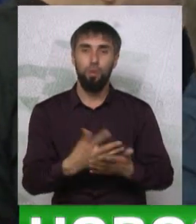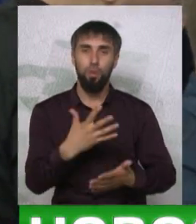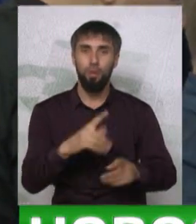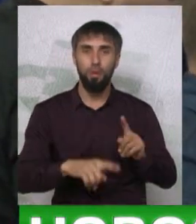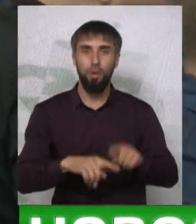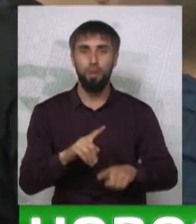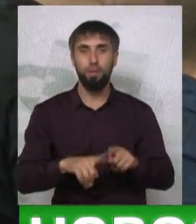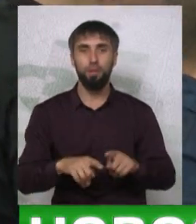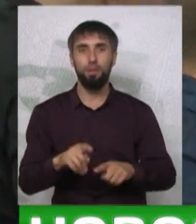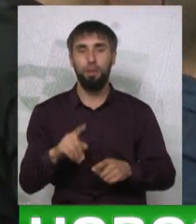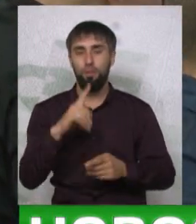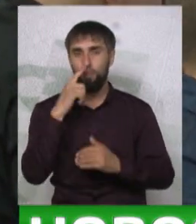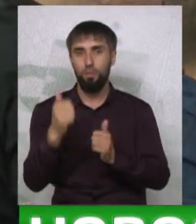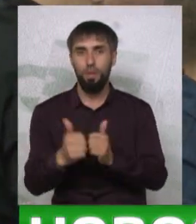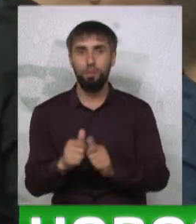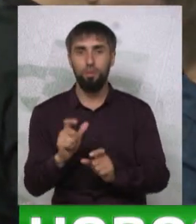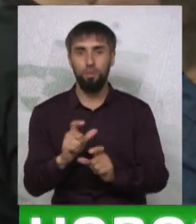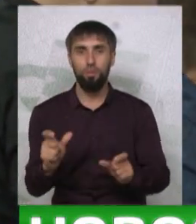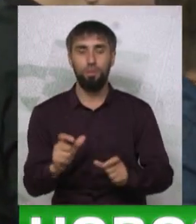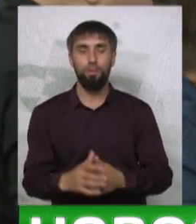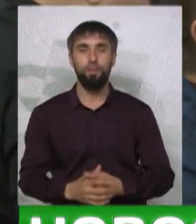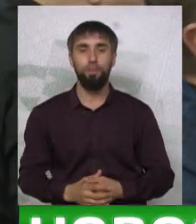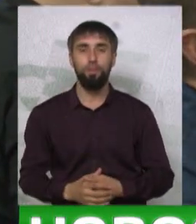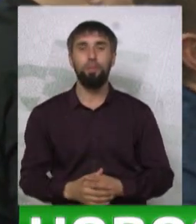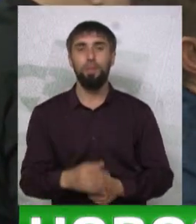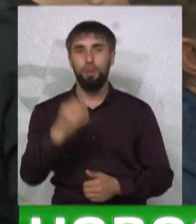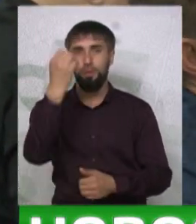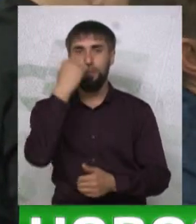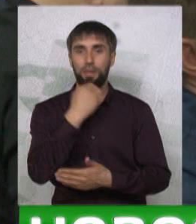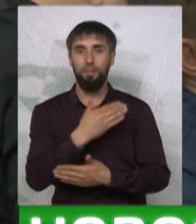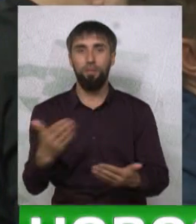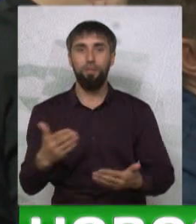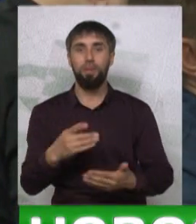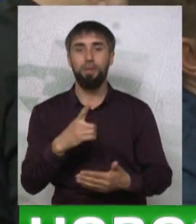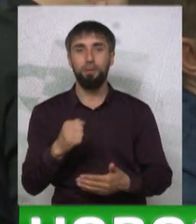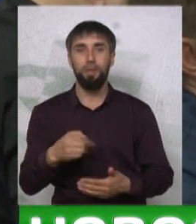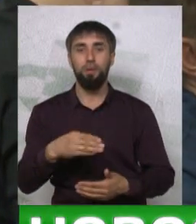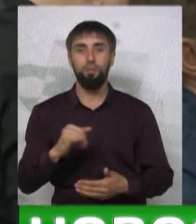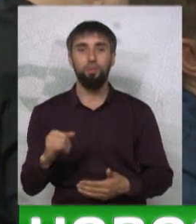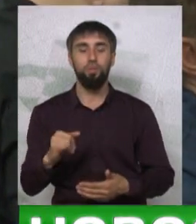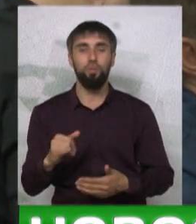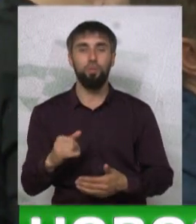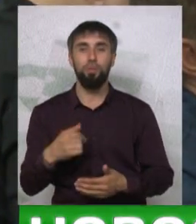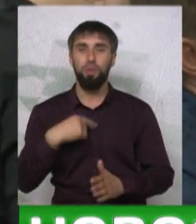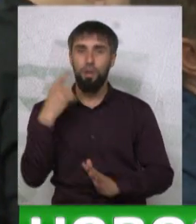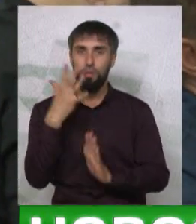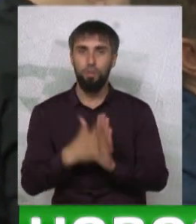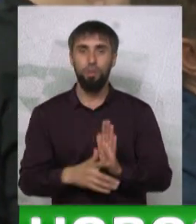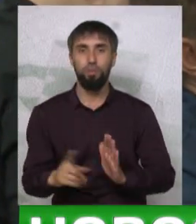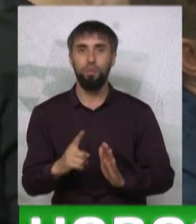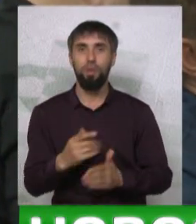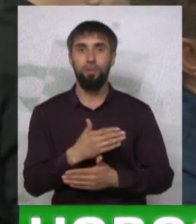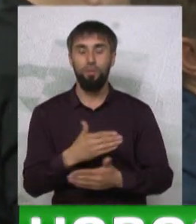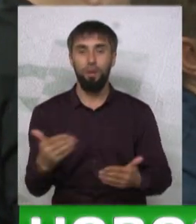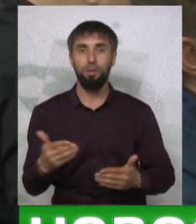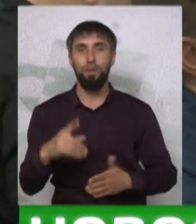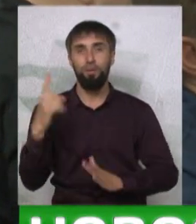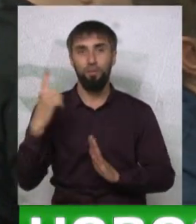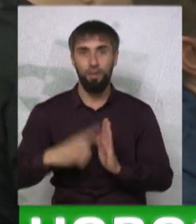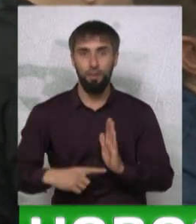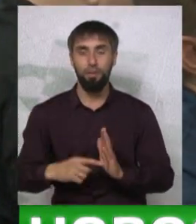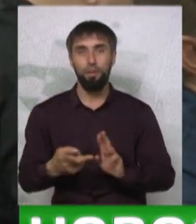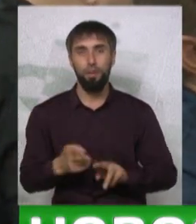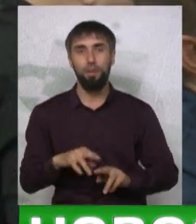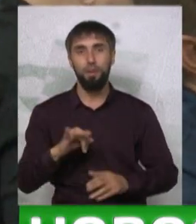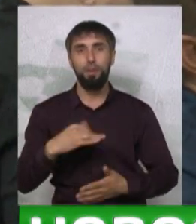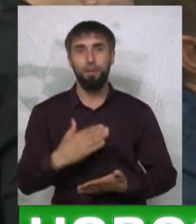родственники, замечательные наши родные, спасибо вам за веру, поскольку я понимаю, что ваша вера – это